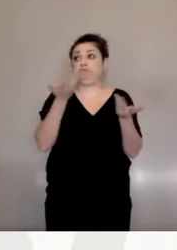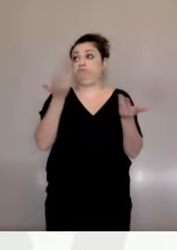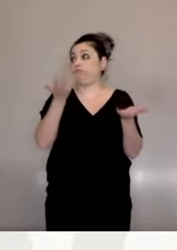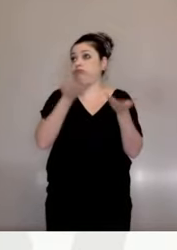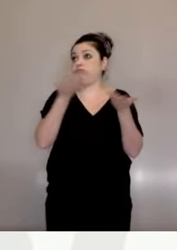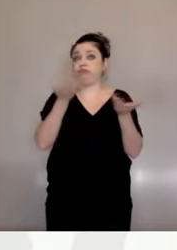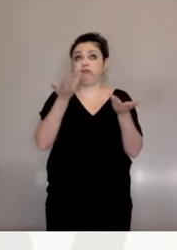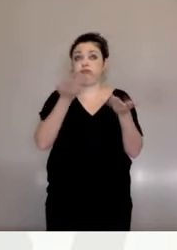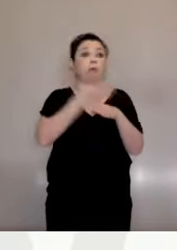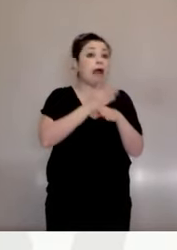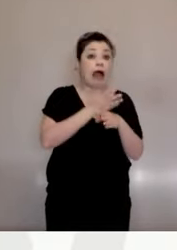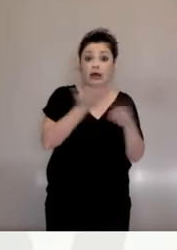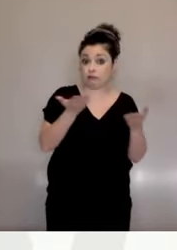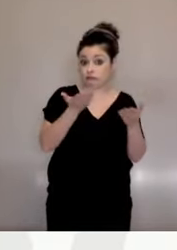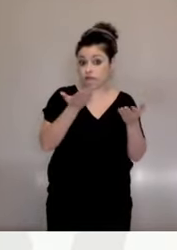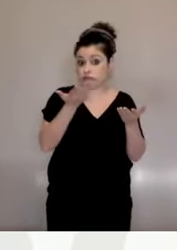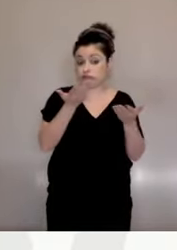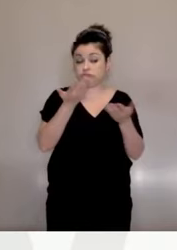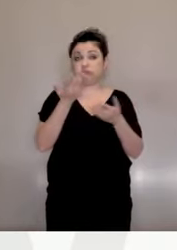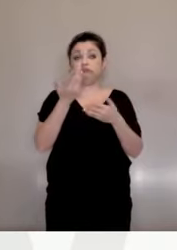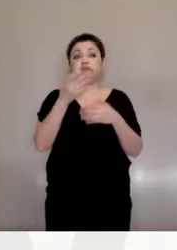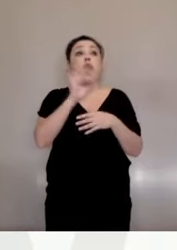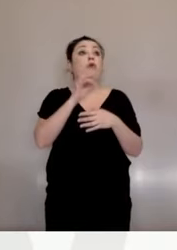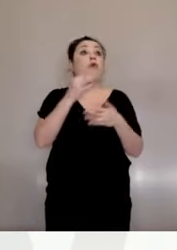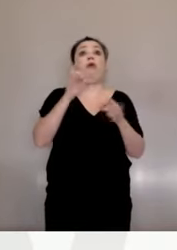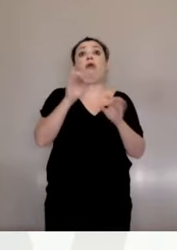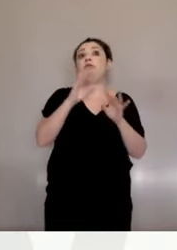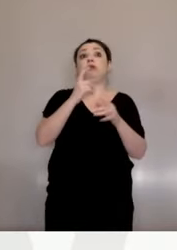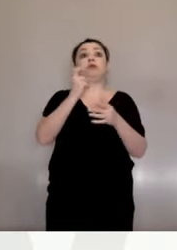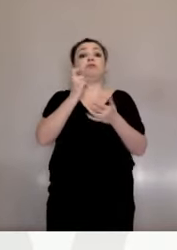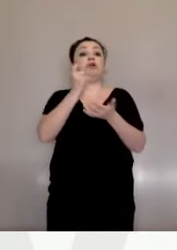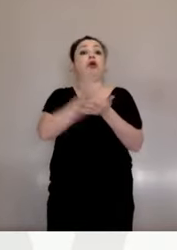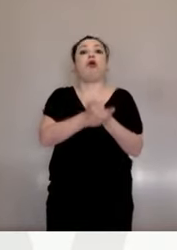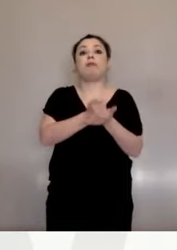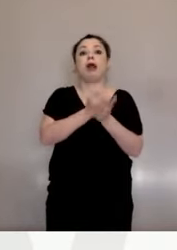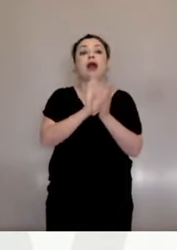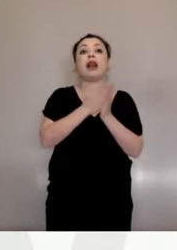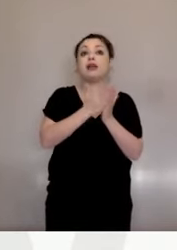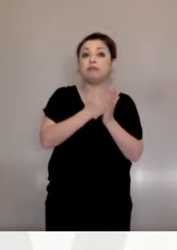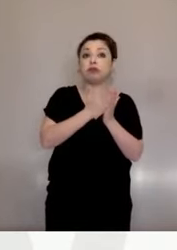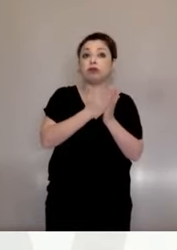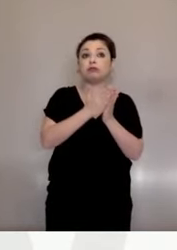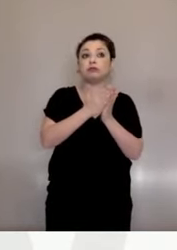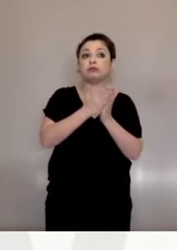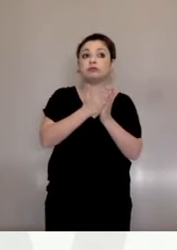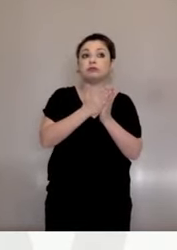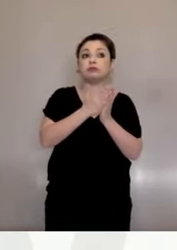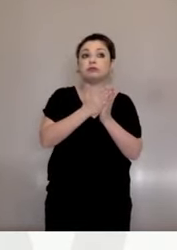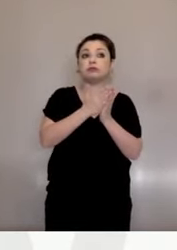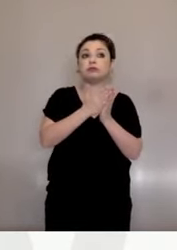che pane, o di comprare un libro di